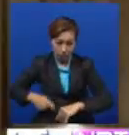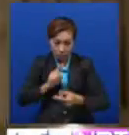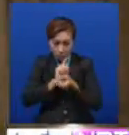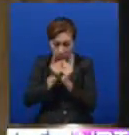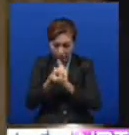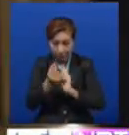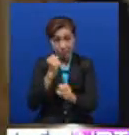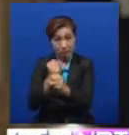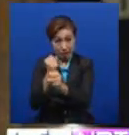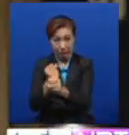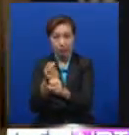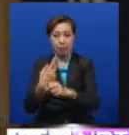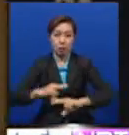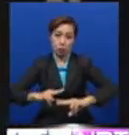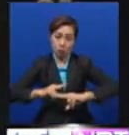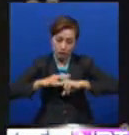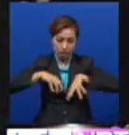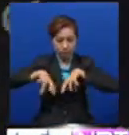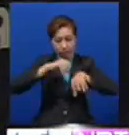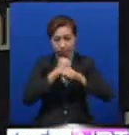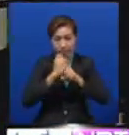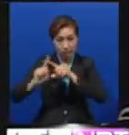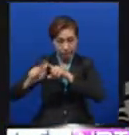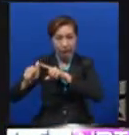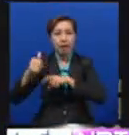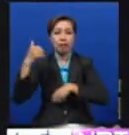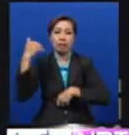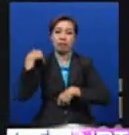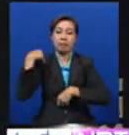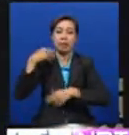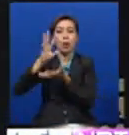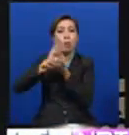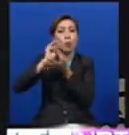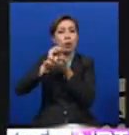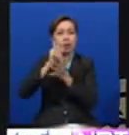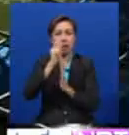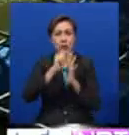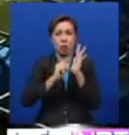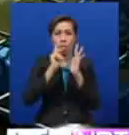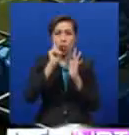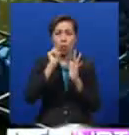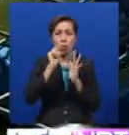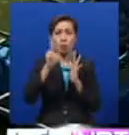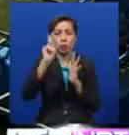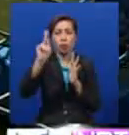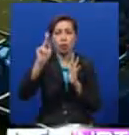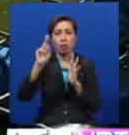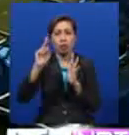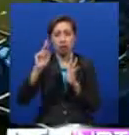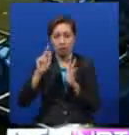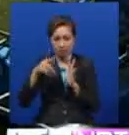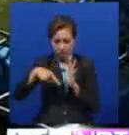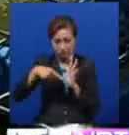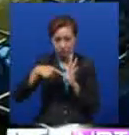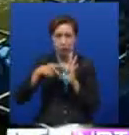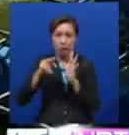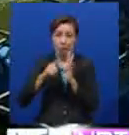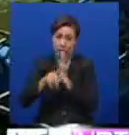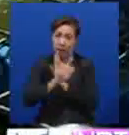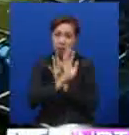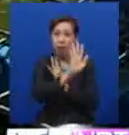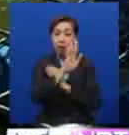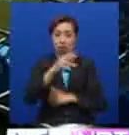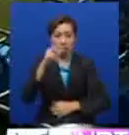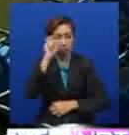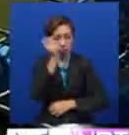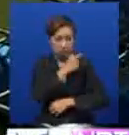พาตนเองชาวบ้านที่นี่ยังได้รับความช่วยเหลือจากมูลนิธิอุทกพัฒน์ในพระบรมราชูปถัมภ์ในการนำวิทยาศาสต